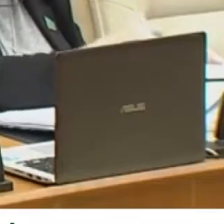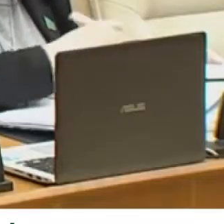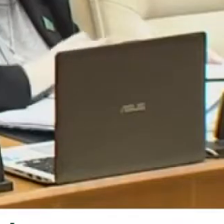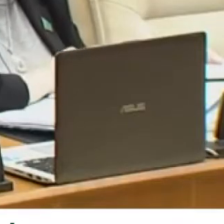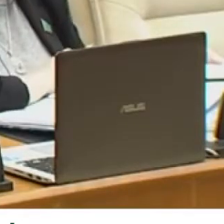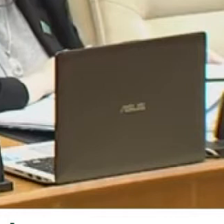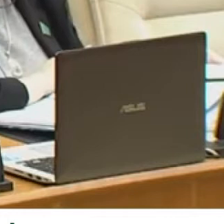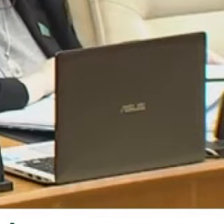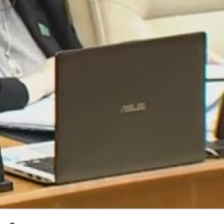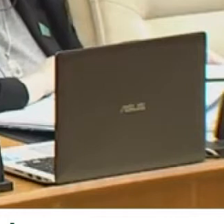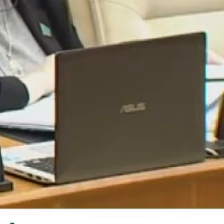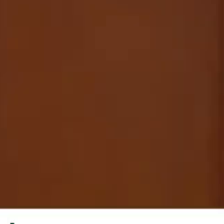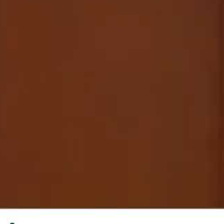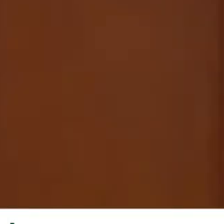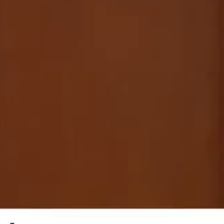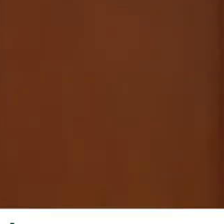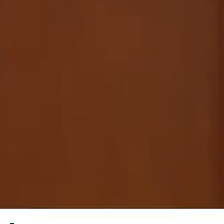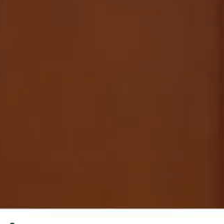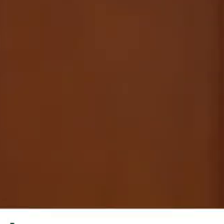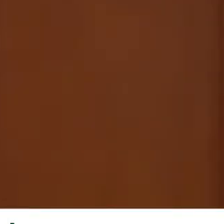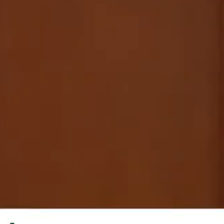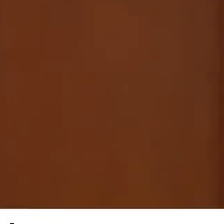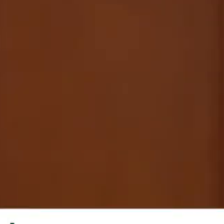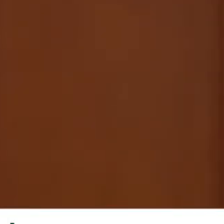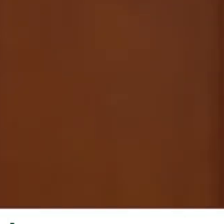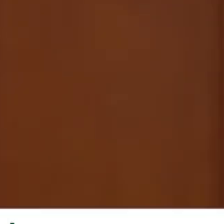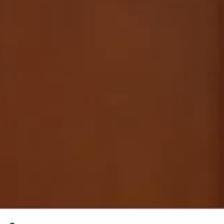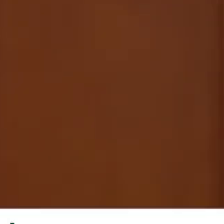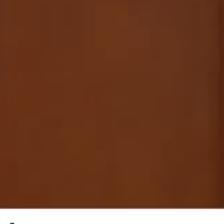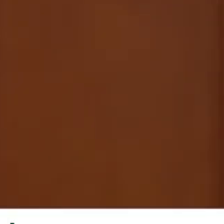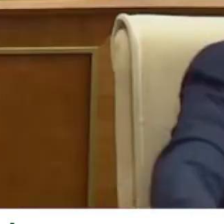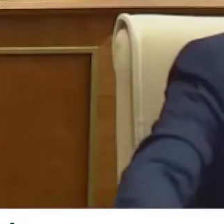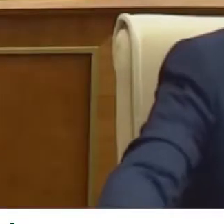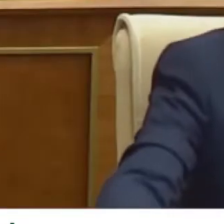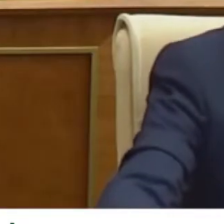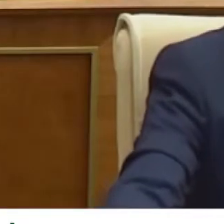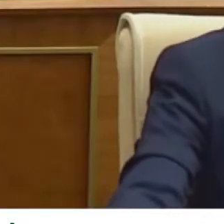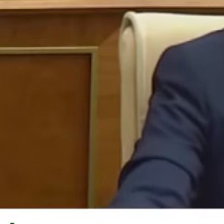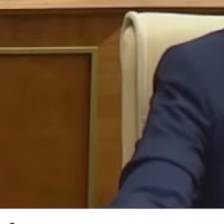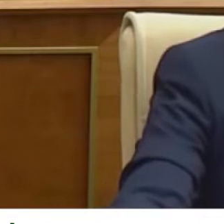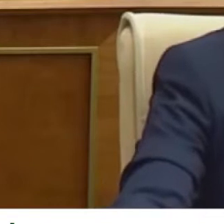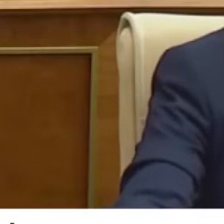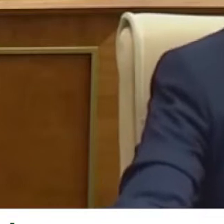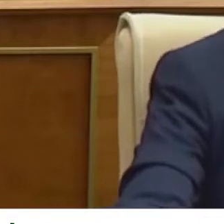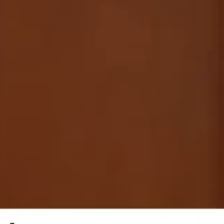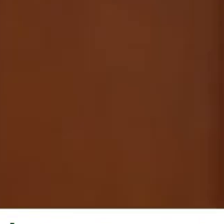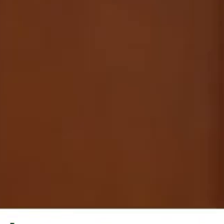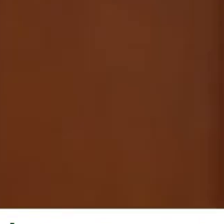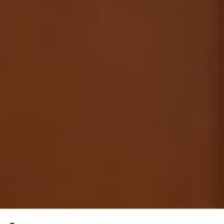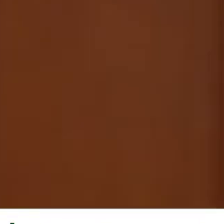сәйкес жәбірленушінің татуласуына жылына бір рет мүмкіндік беріледі. Қайталанса айыпталушы 20 тәулікке дейін қамауға